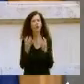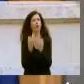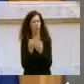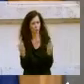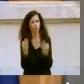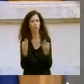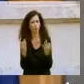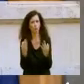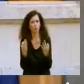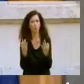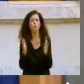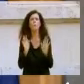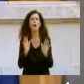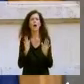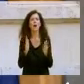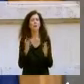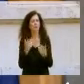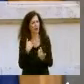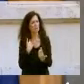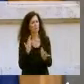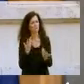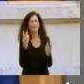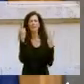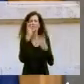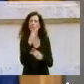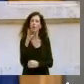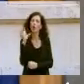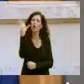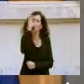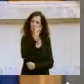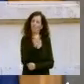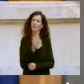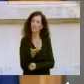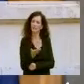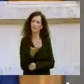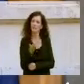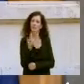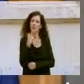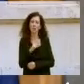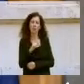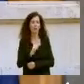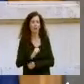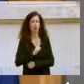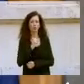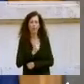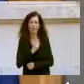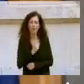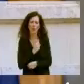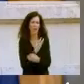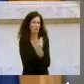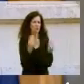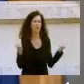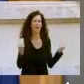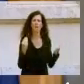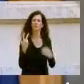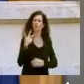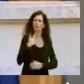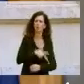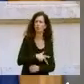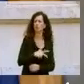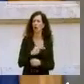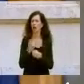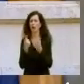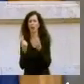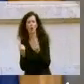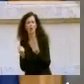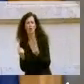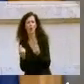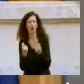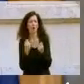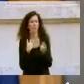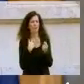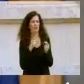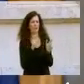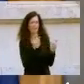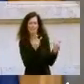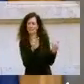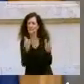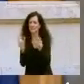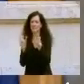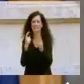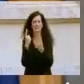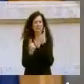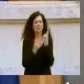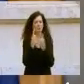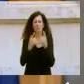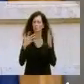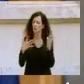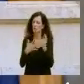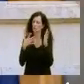fronte guardi è comprensibile di fronte a tanta sofferenza sociali economiche a tanti ristrettezze che stiamo vivendo una prova